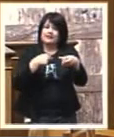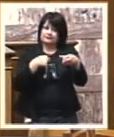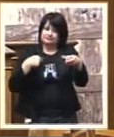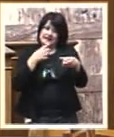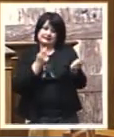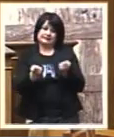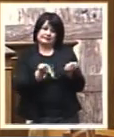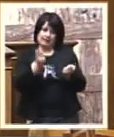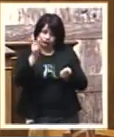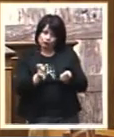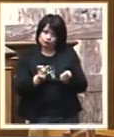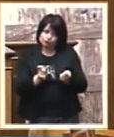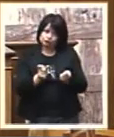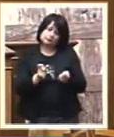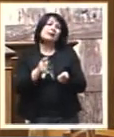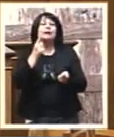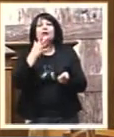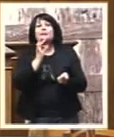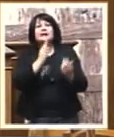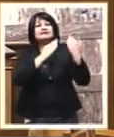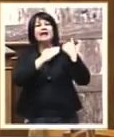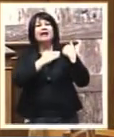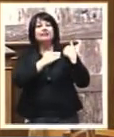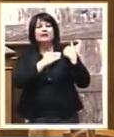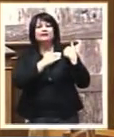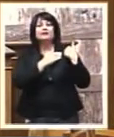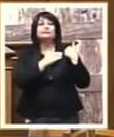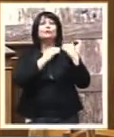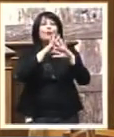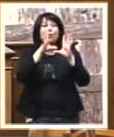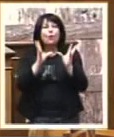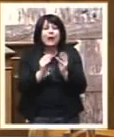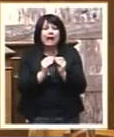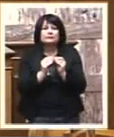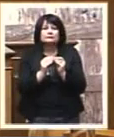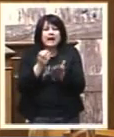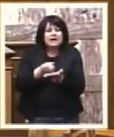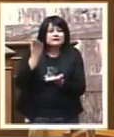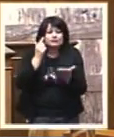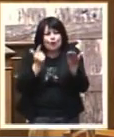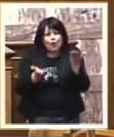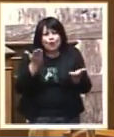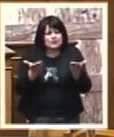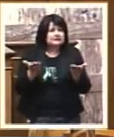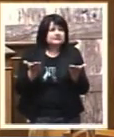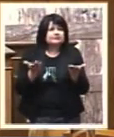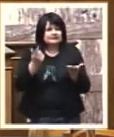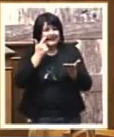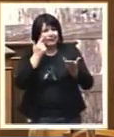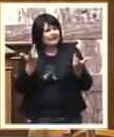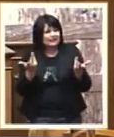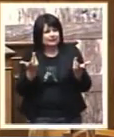θα αξιολογήσει όλο το προνοιακό μας σύστημα, αλλά και παράλληλα θα